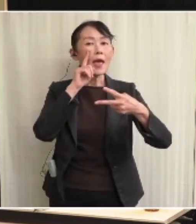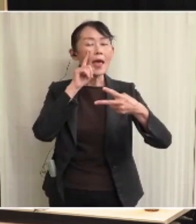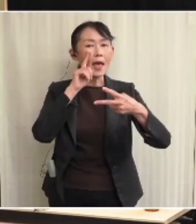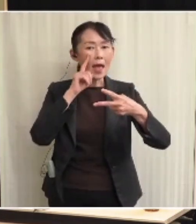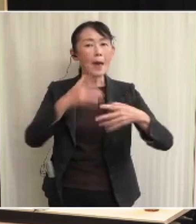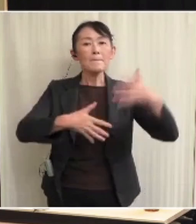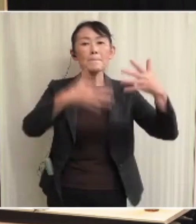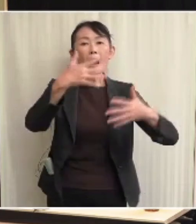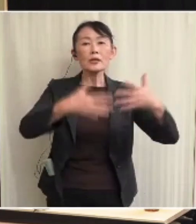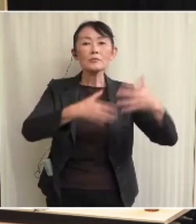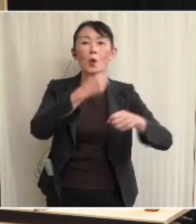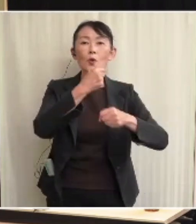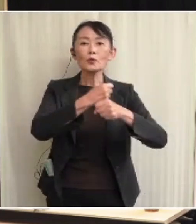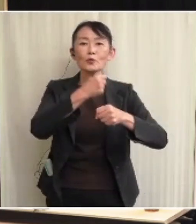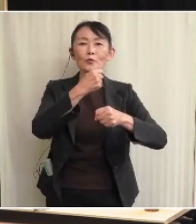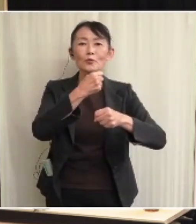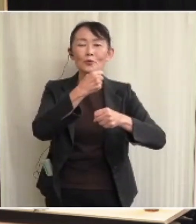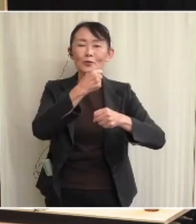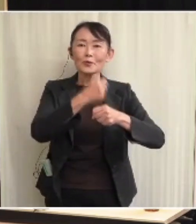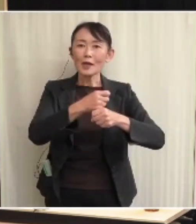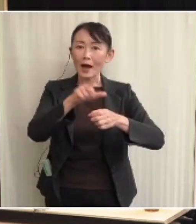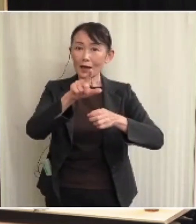なかなかあれじゃなかったですか、